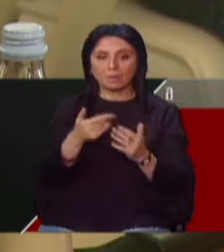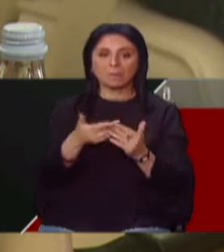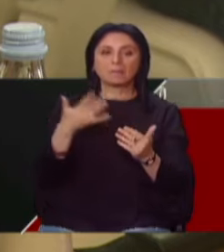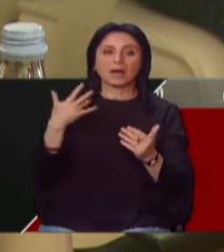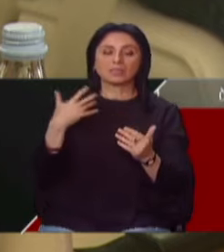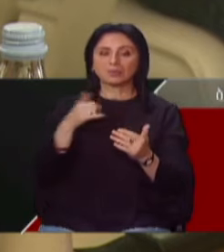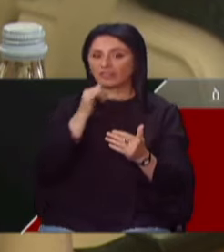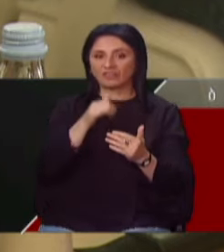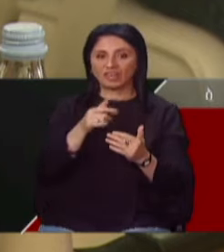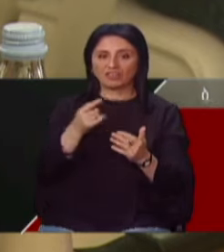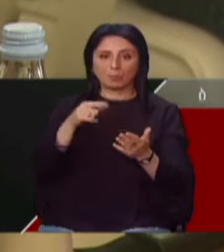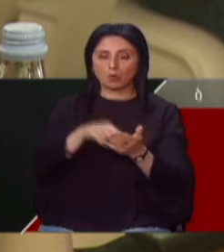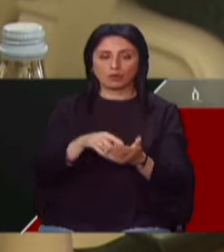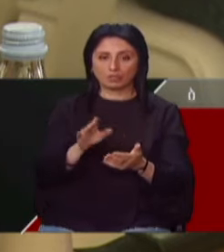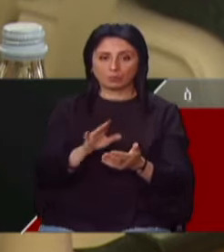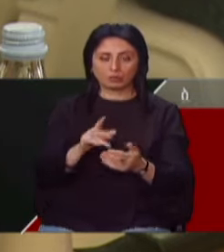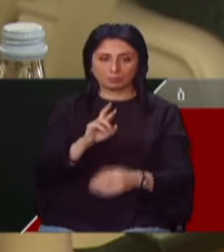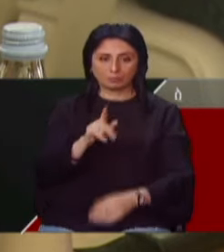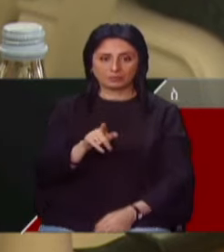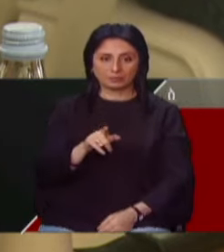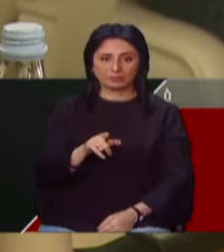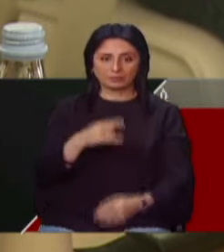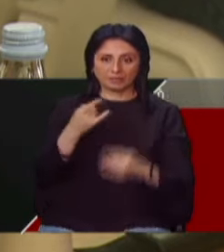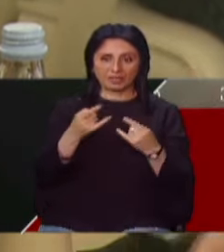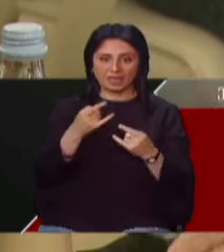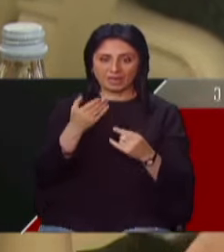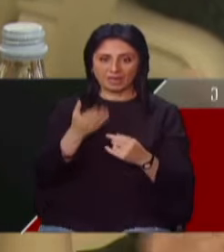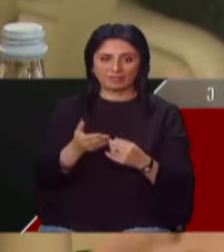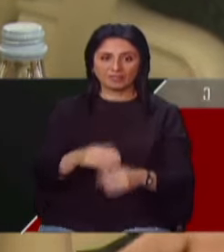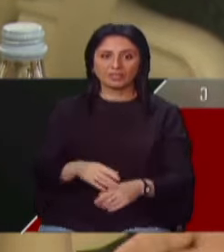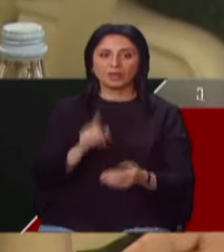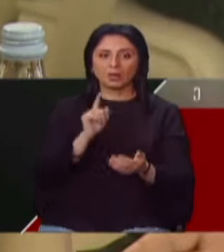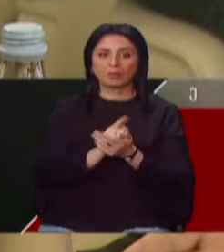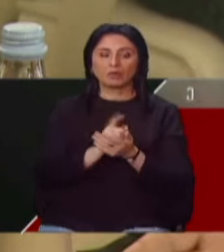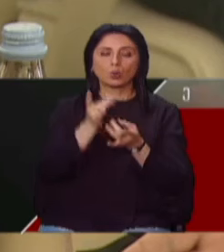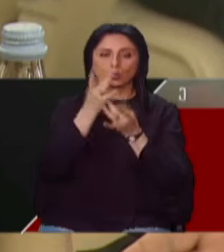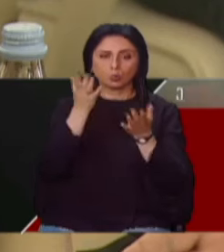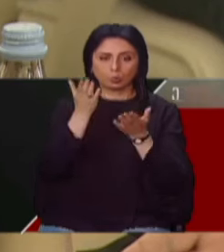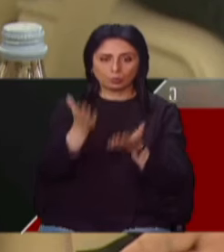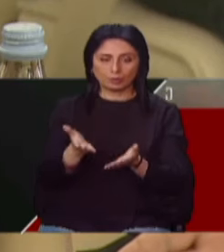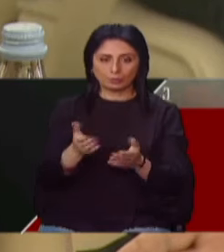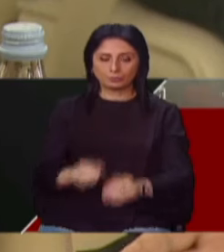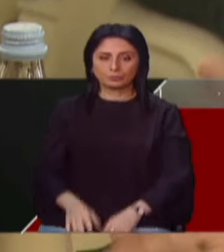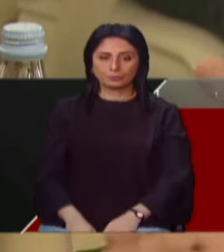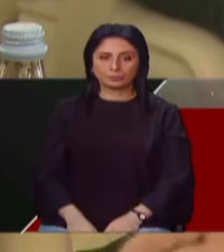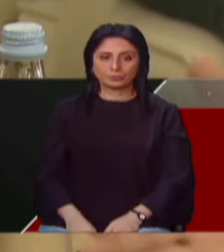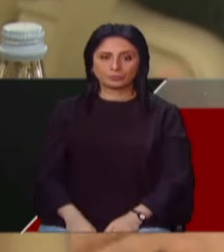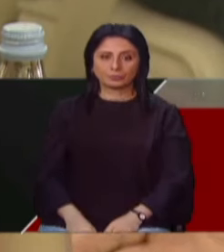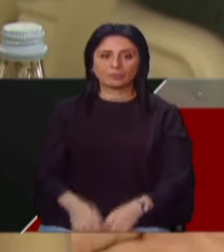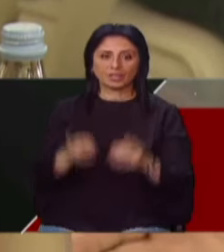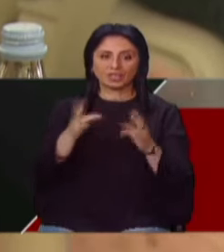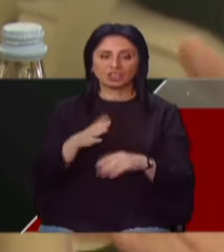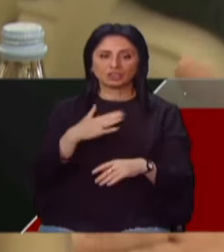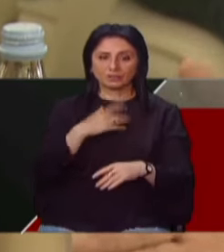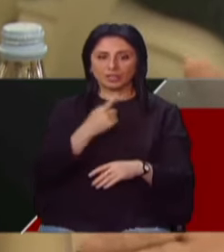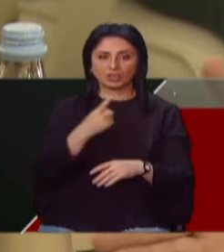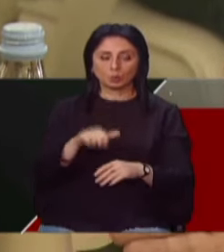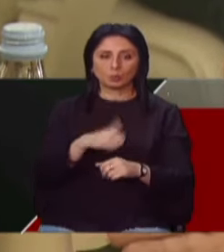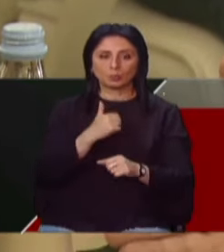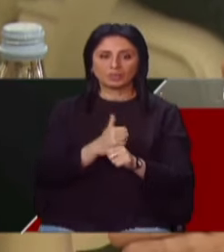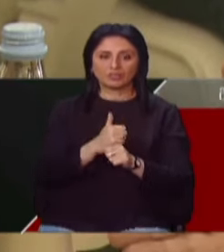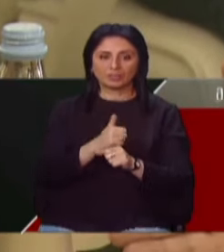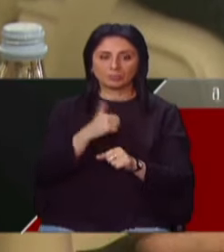მანამდე ვერაფერ მოხდებოდნენ, ესე ვთქვათ, ტელეეკრანზე. ვერასაკვირველია, კულტურა დარჩება ჩვენთვის ერთ-ერთ